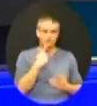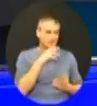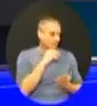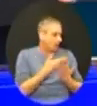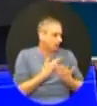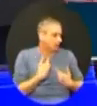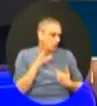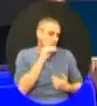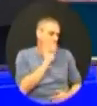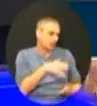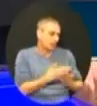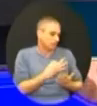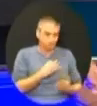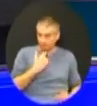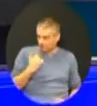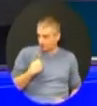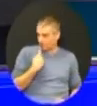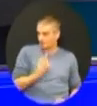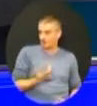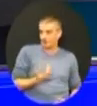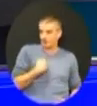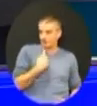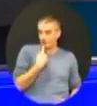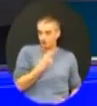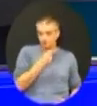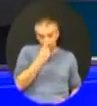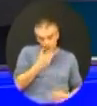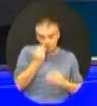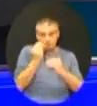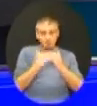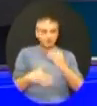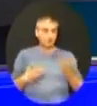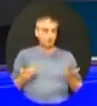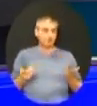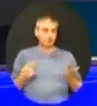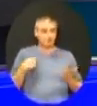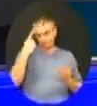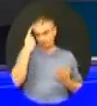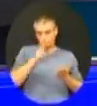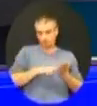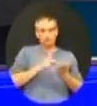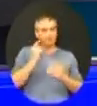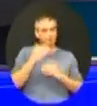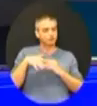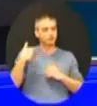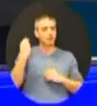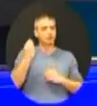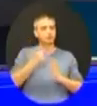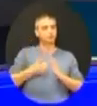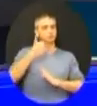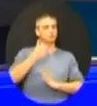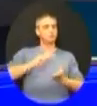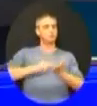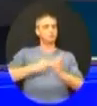הצעה שלי הוא מדברת אני יודעת אני אמרתי ואני אומרת ואני אומרת לך הוא בסופו של דבר אני חושבת שהוא צודק בסוף צריך להיות מישהו שמנהיג